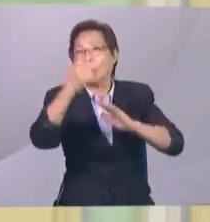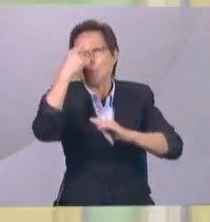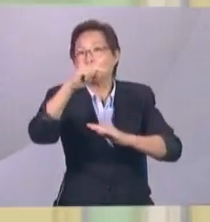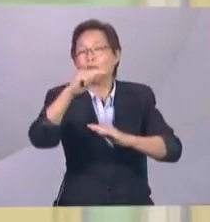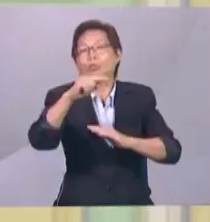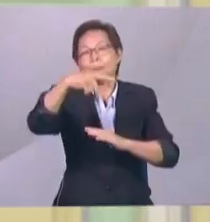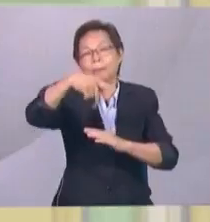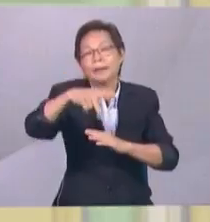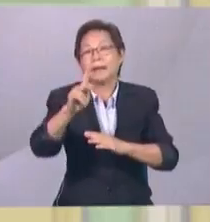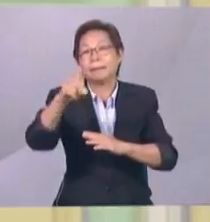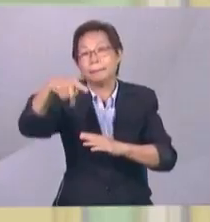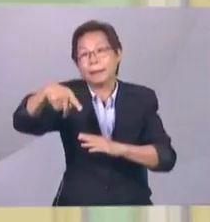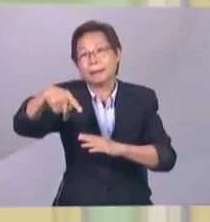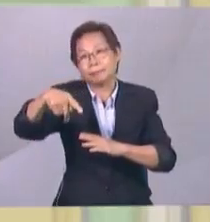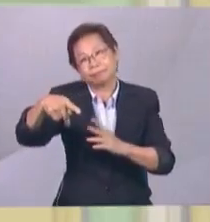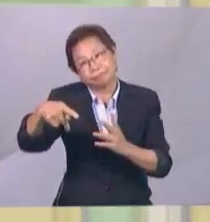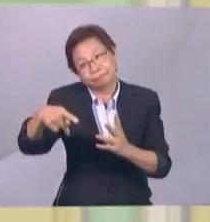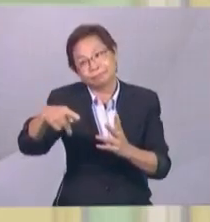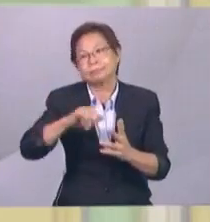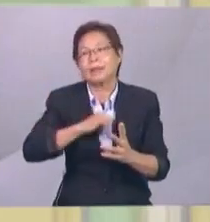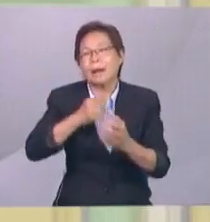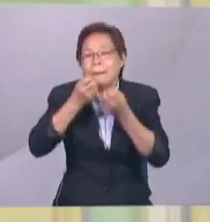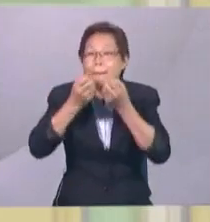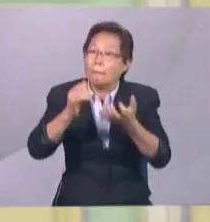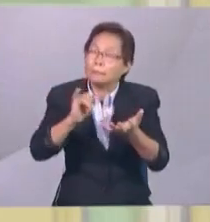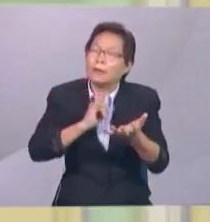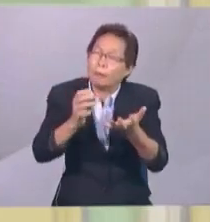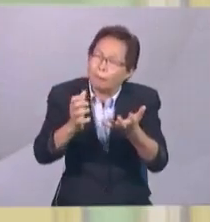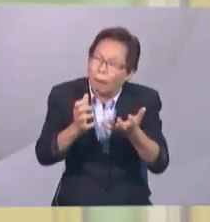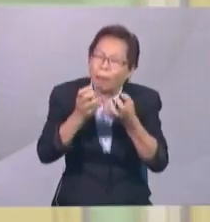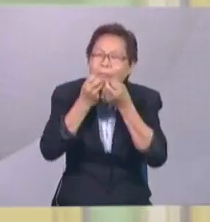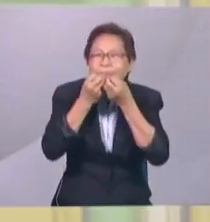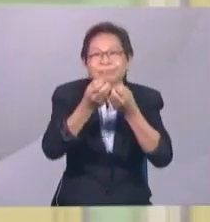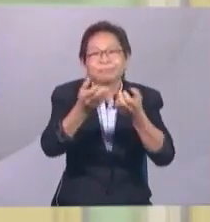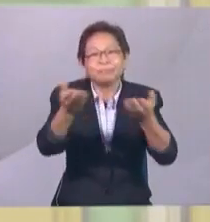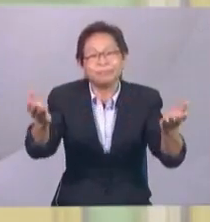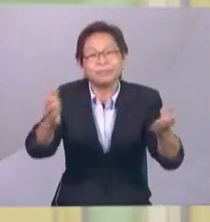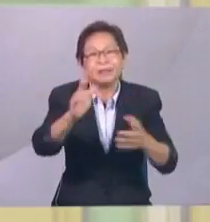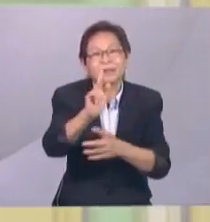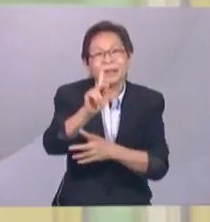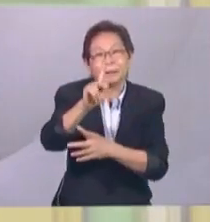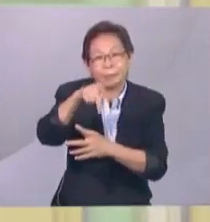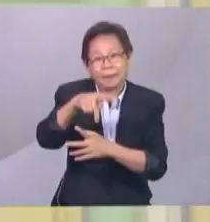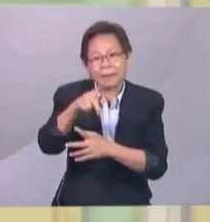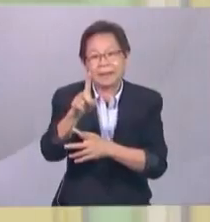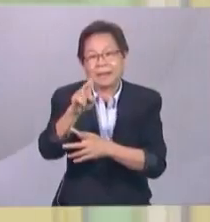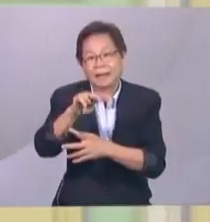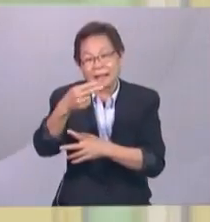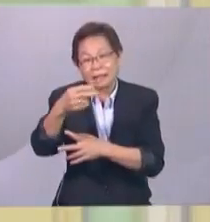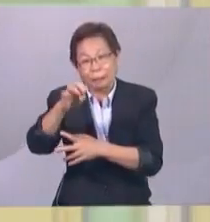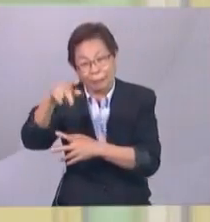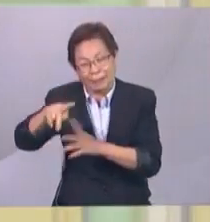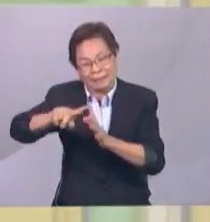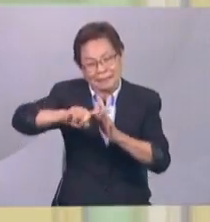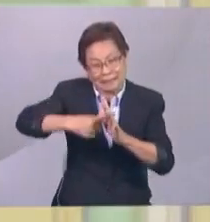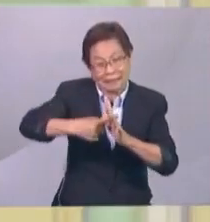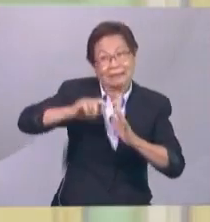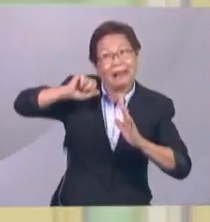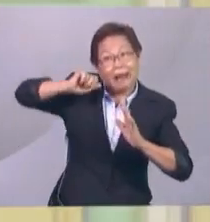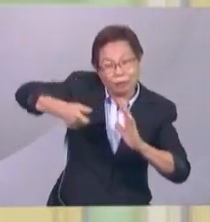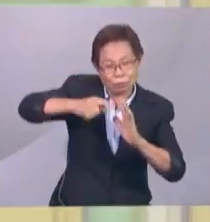ini. Jadi saya ingin maklumkan bahawa KPDN HEP bermula